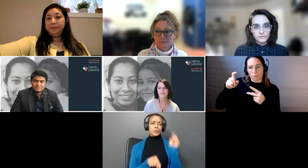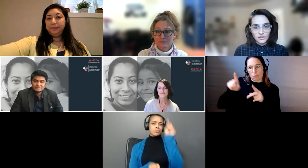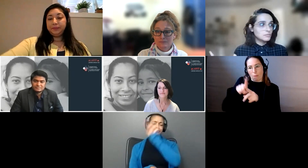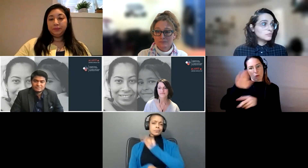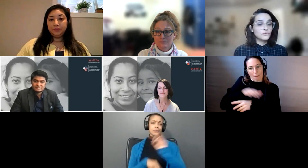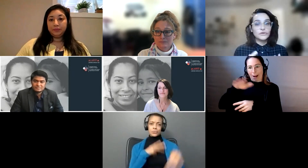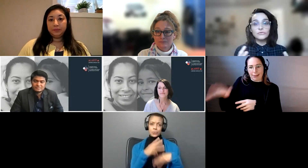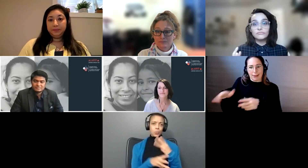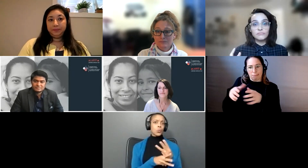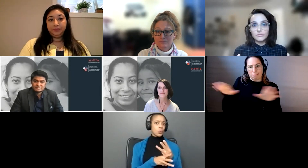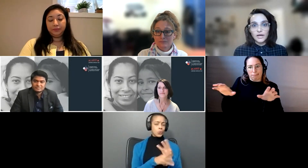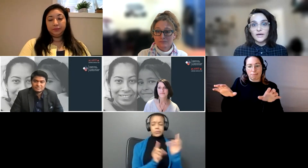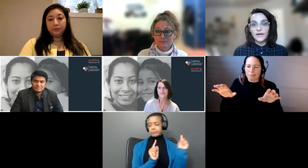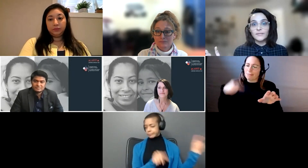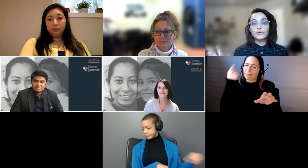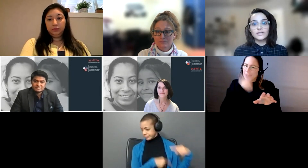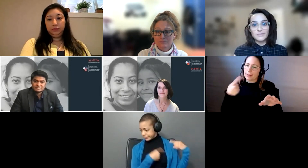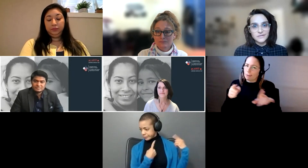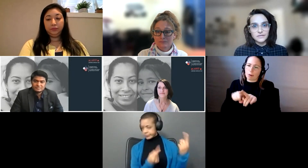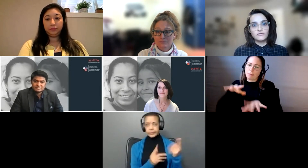certaine colonisation.